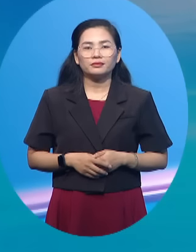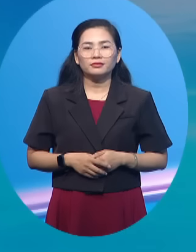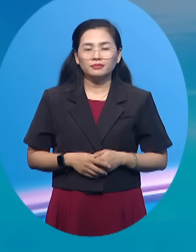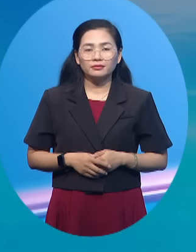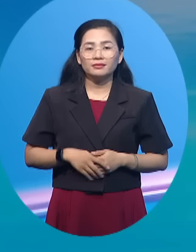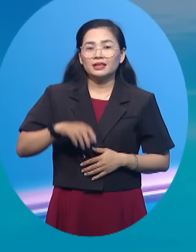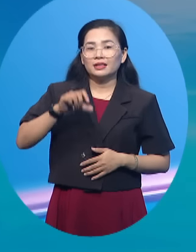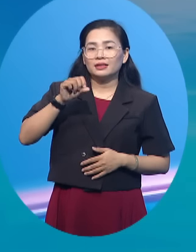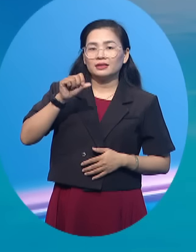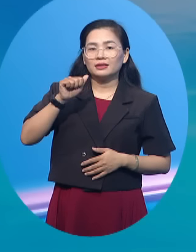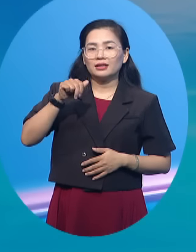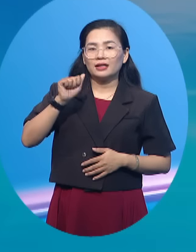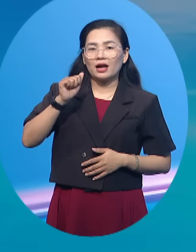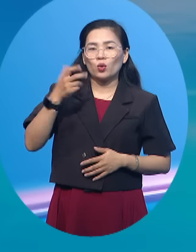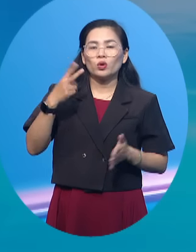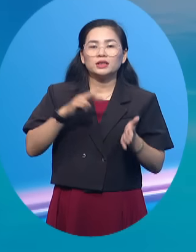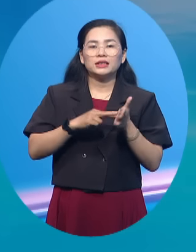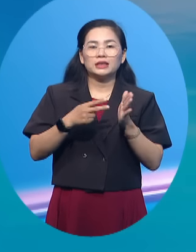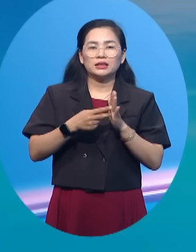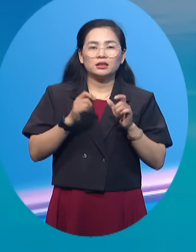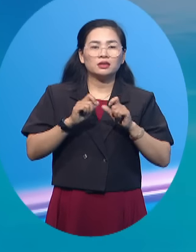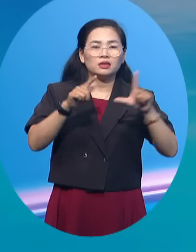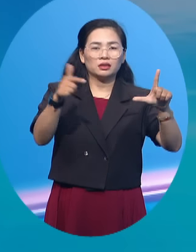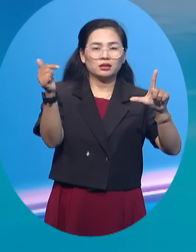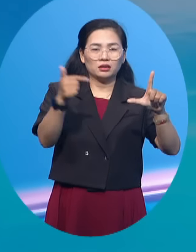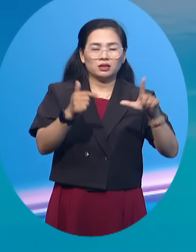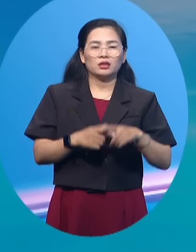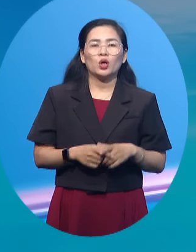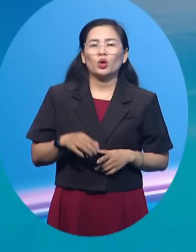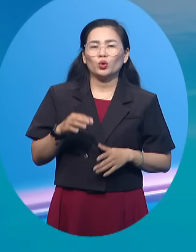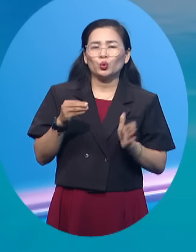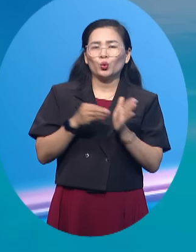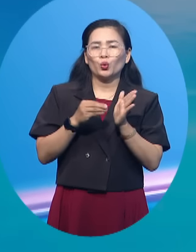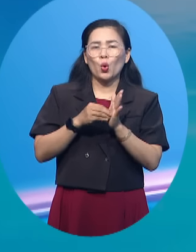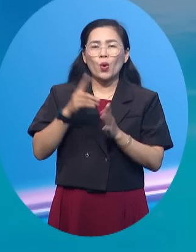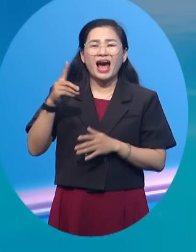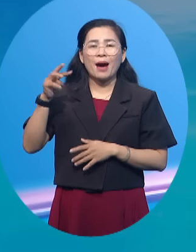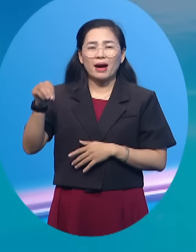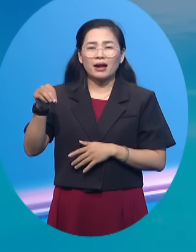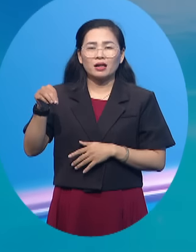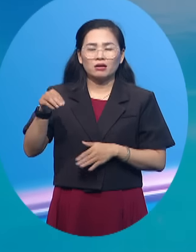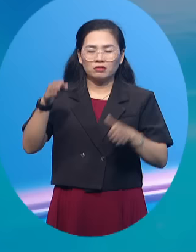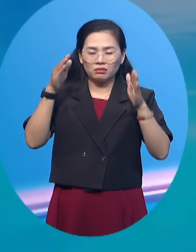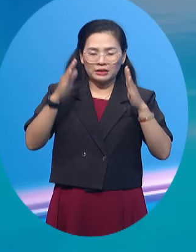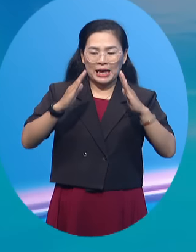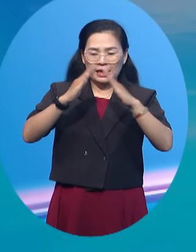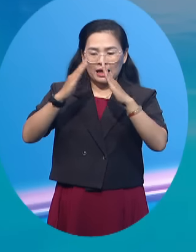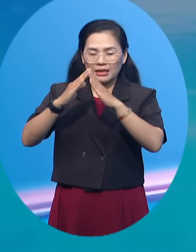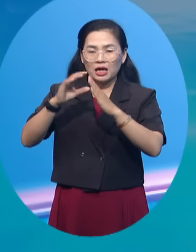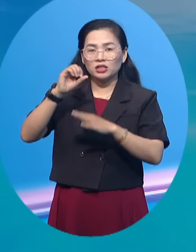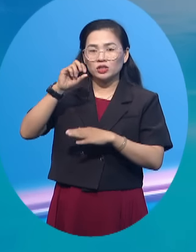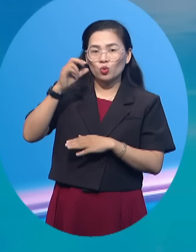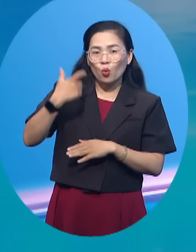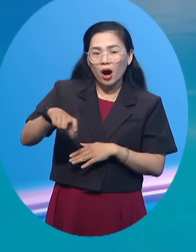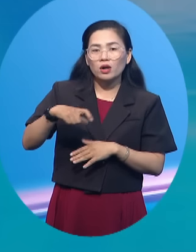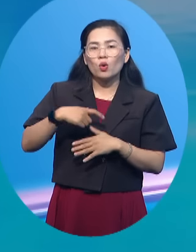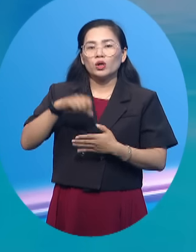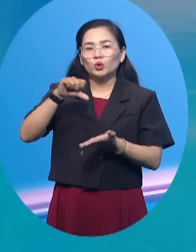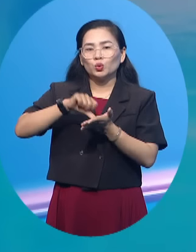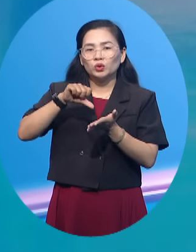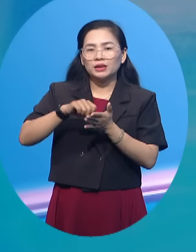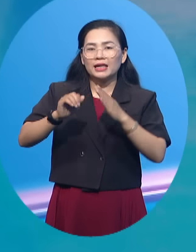Hãng thông tấn Sana của Syria hôm qua đưa tin khu vực ngoại ô thủ đô Damas của nước này, nơi tập trung nhiều tòa nhà sứ quán, trụ sở an ninh và văn